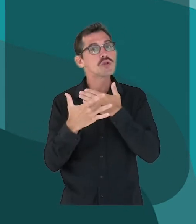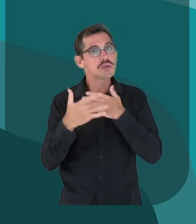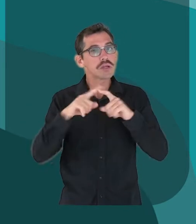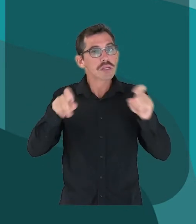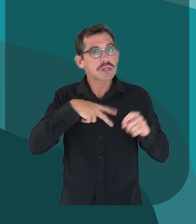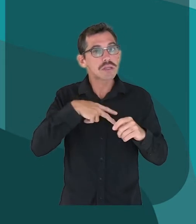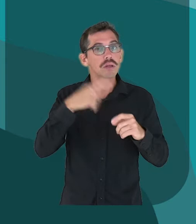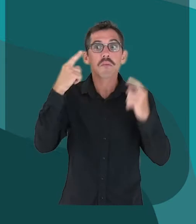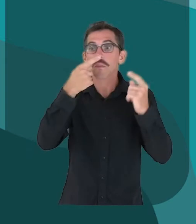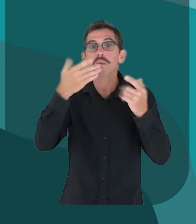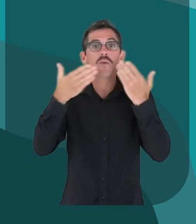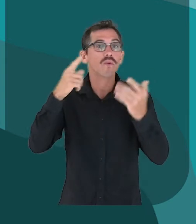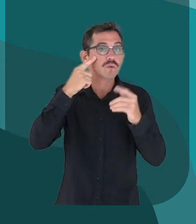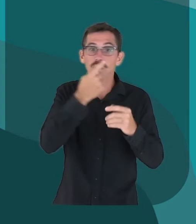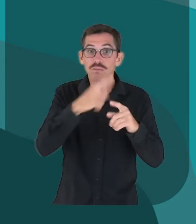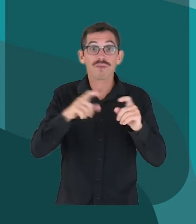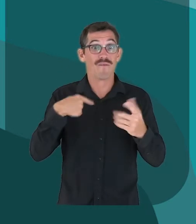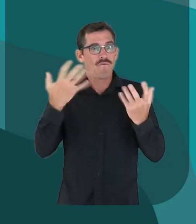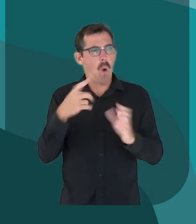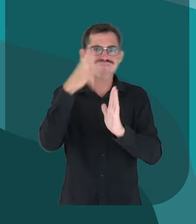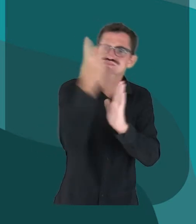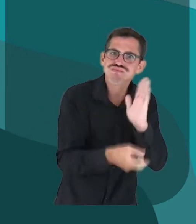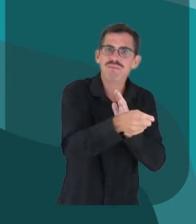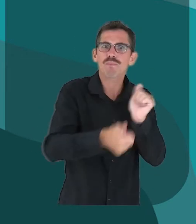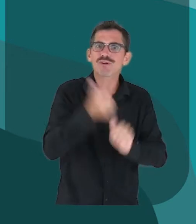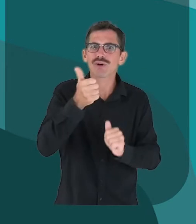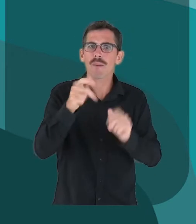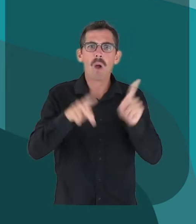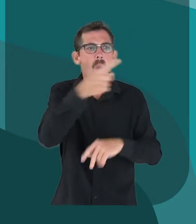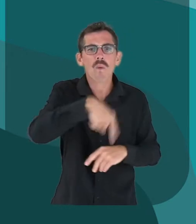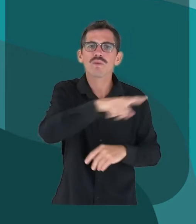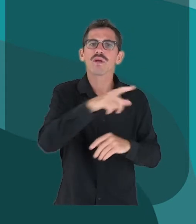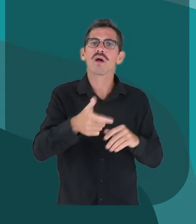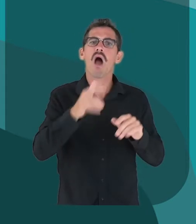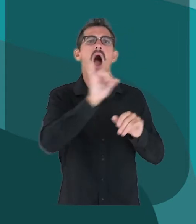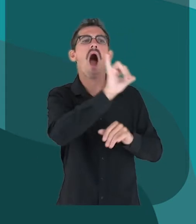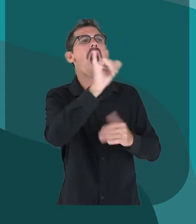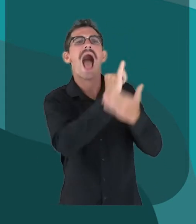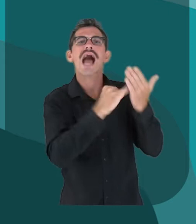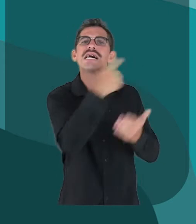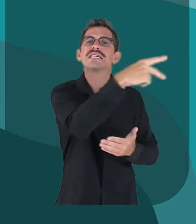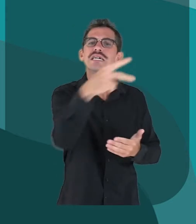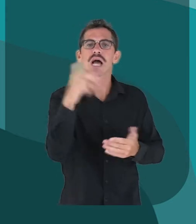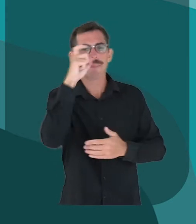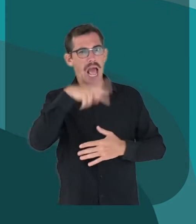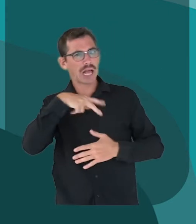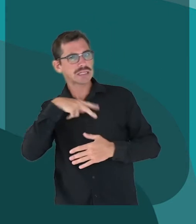mes sens. Fait que j'ai voulu un peu plonger les gens à la fois dans mon univers artistique puis dans